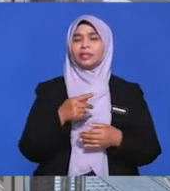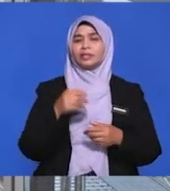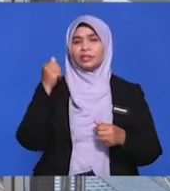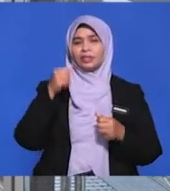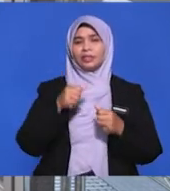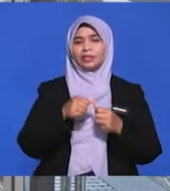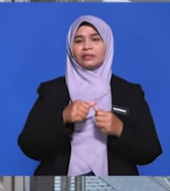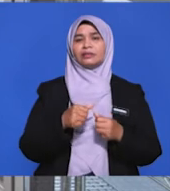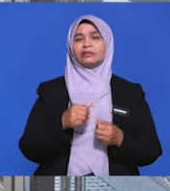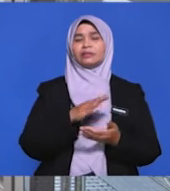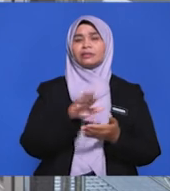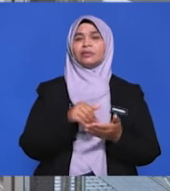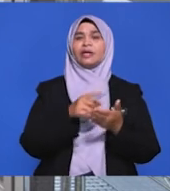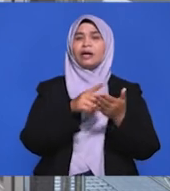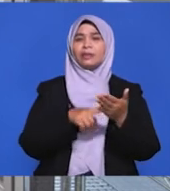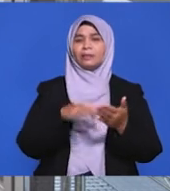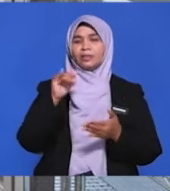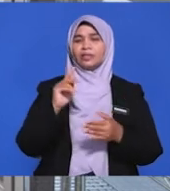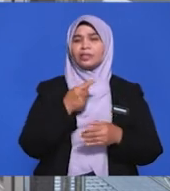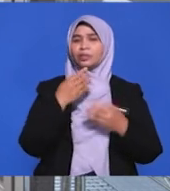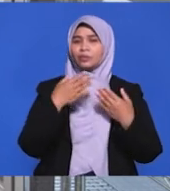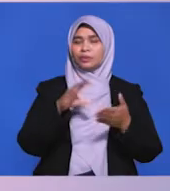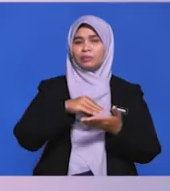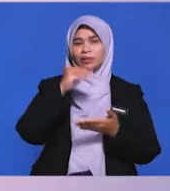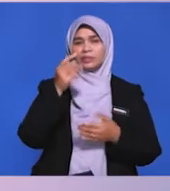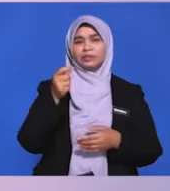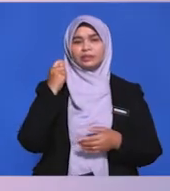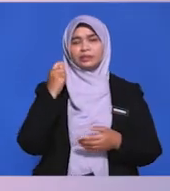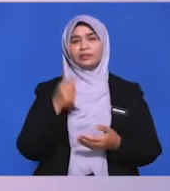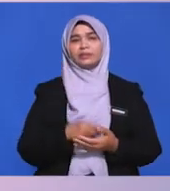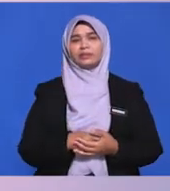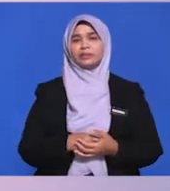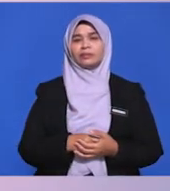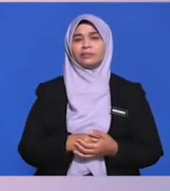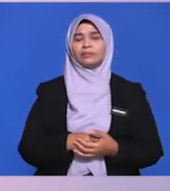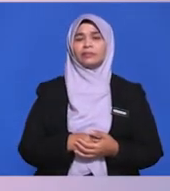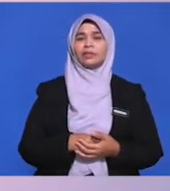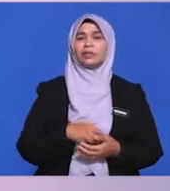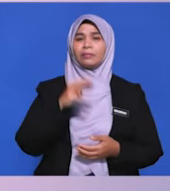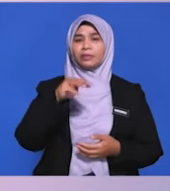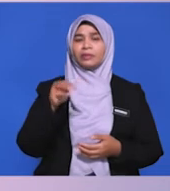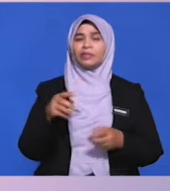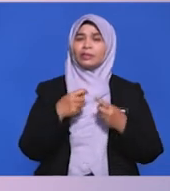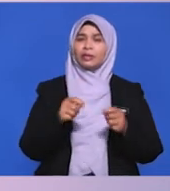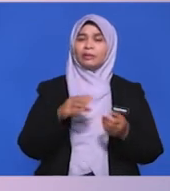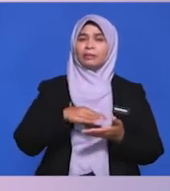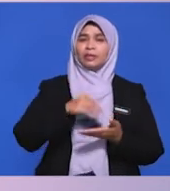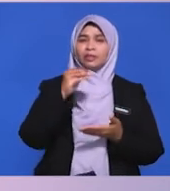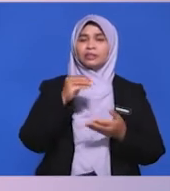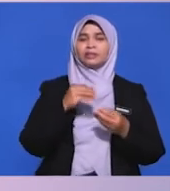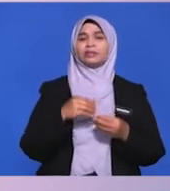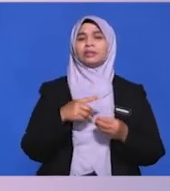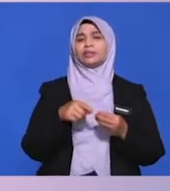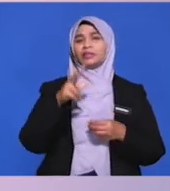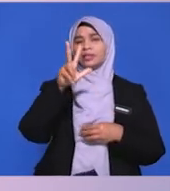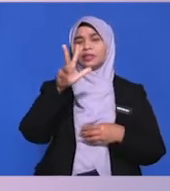apakah yang telah dipelajari sebentar tadi murid telah mempelajari tentang tiga